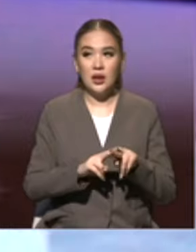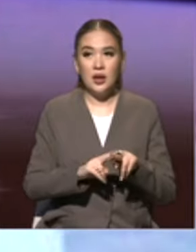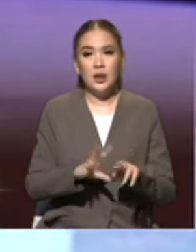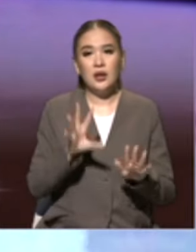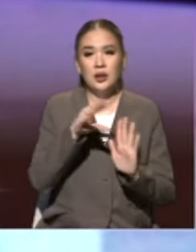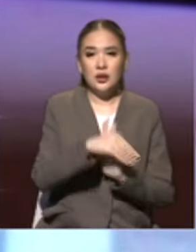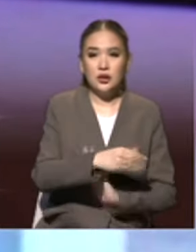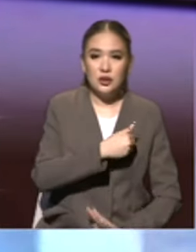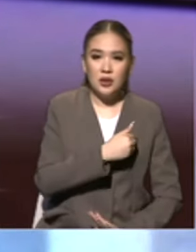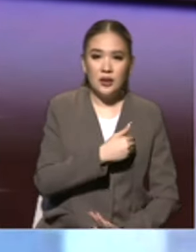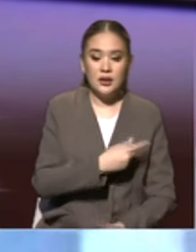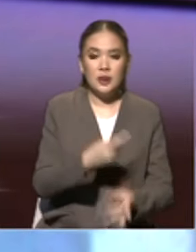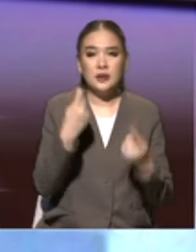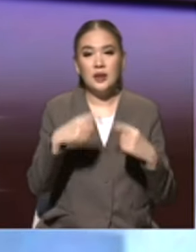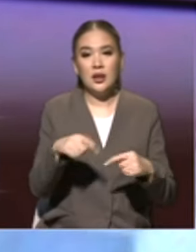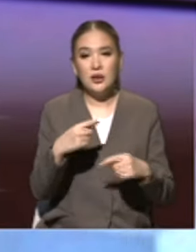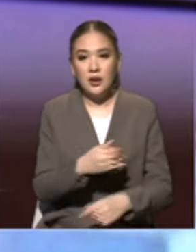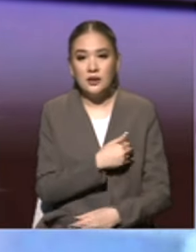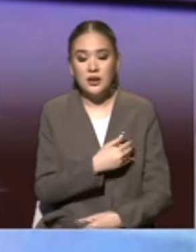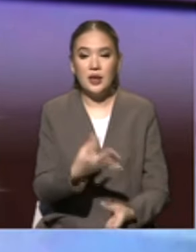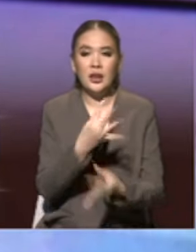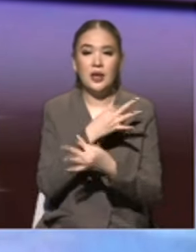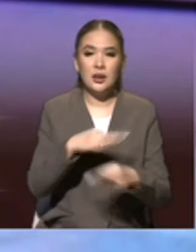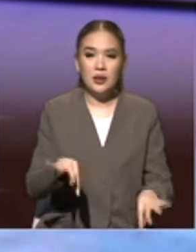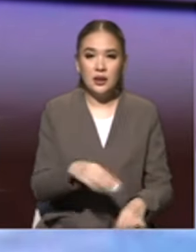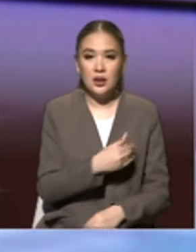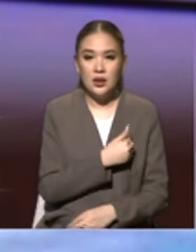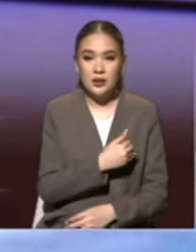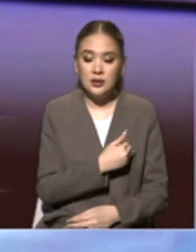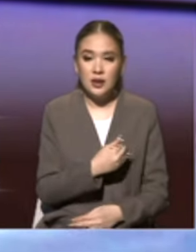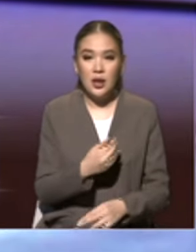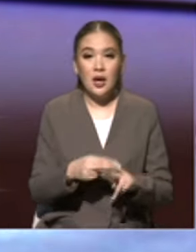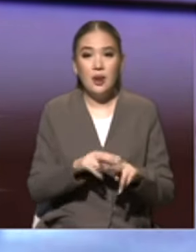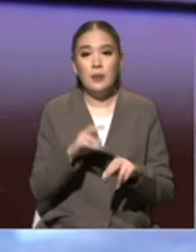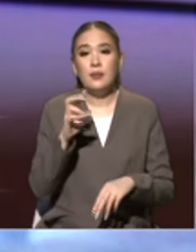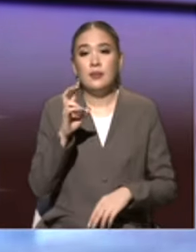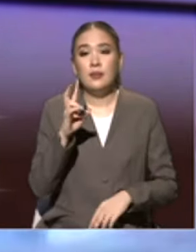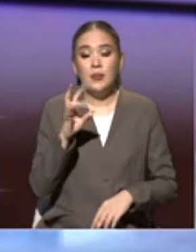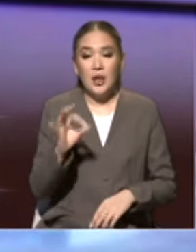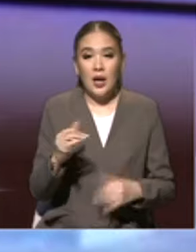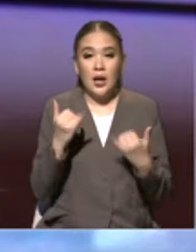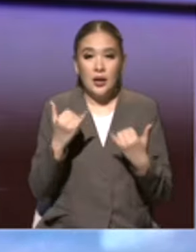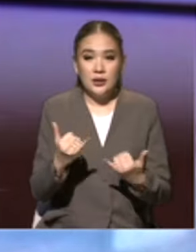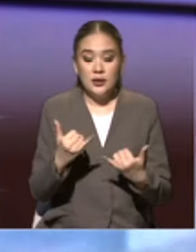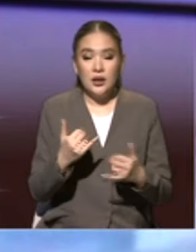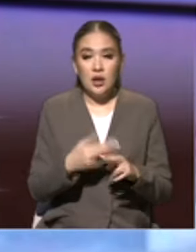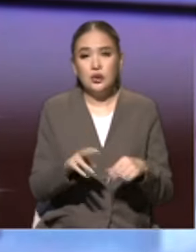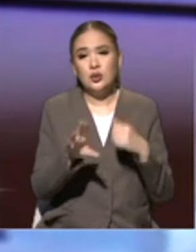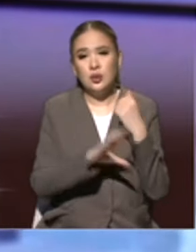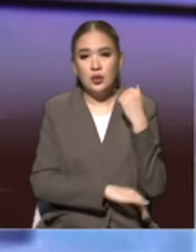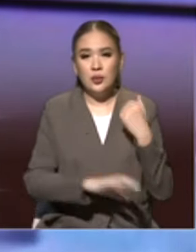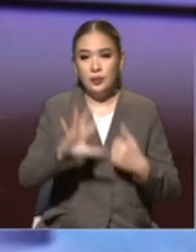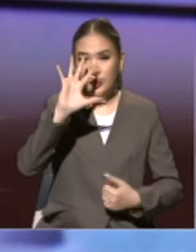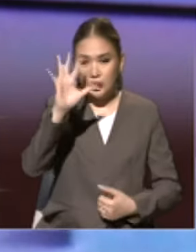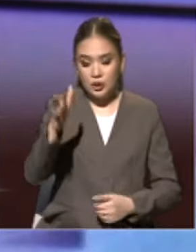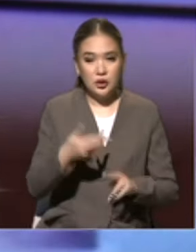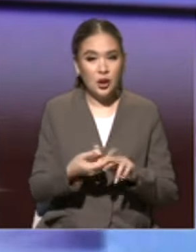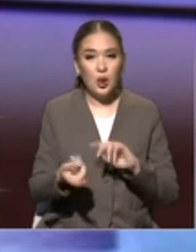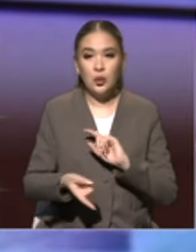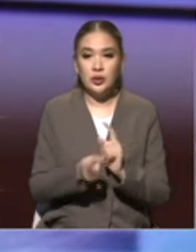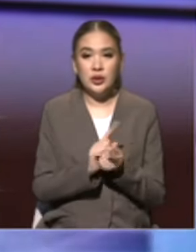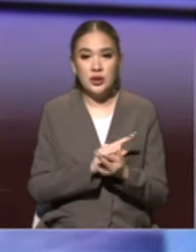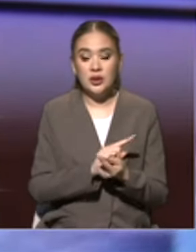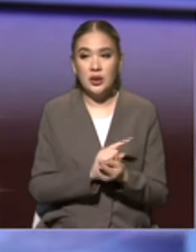нарықтың бәрін ашайық, бәрі еркін болсын деген. Сондай, бірақ қазіргі соңғы уақыттарда, соңғы бір 5 жылдықта ол өзгерді.